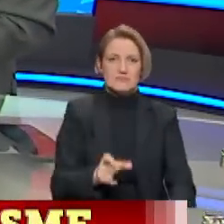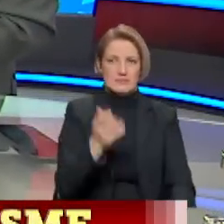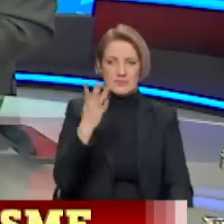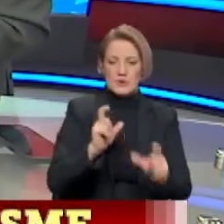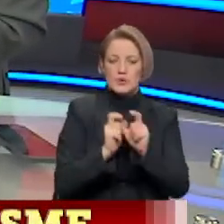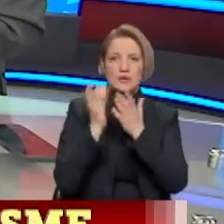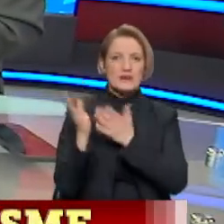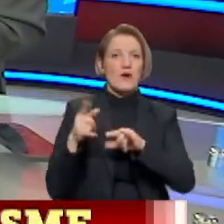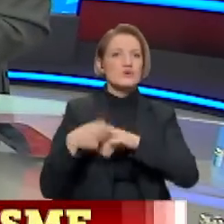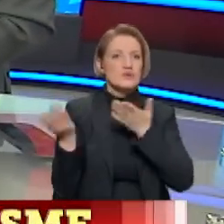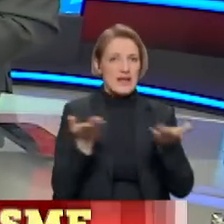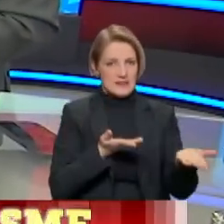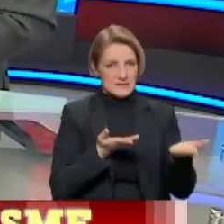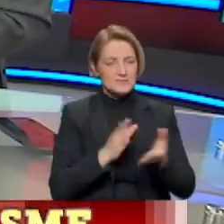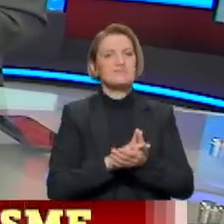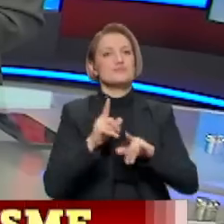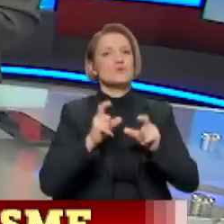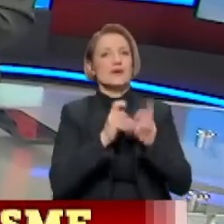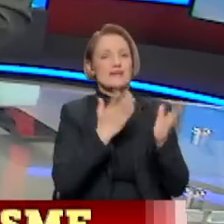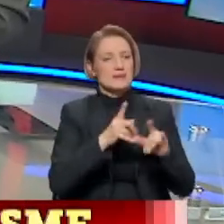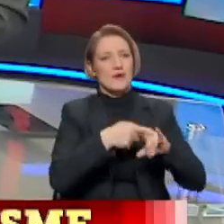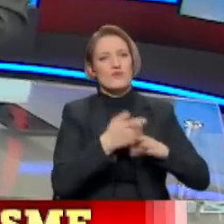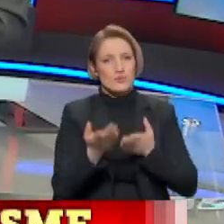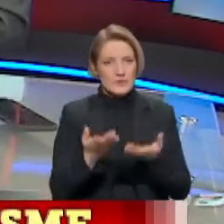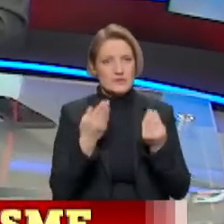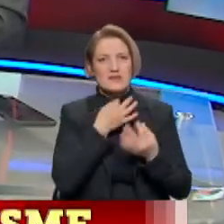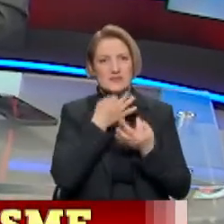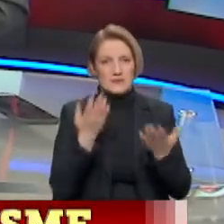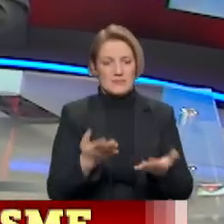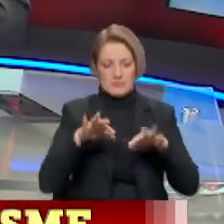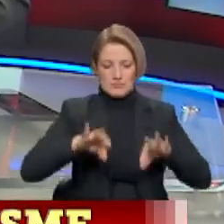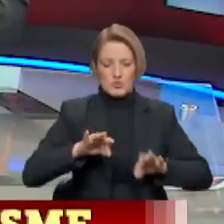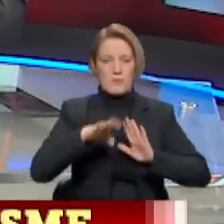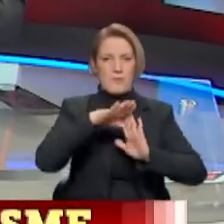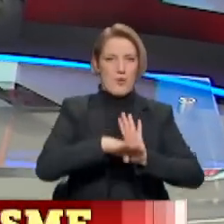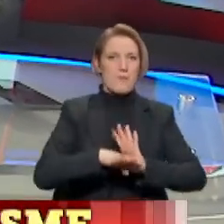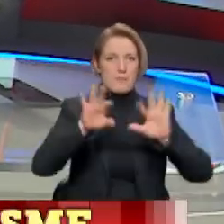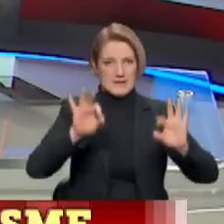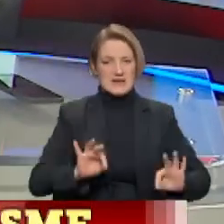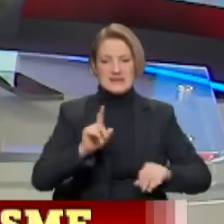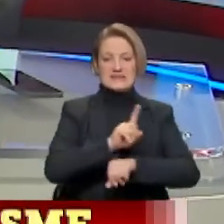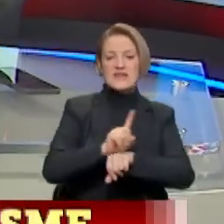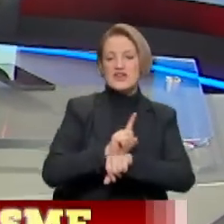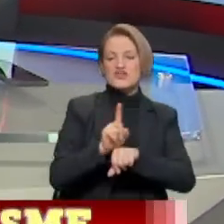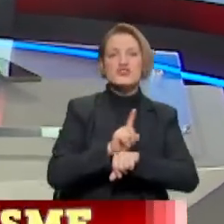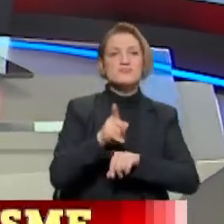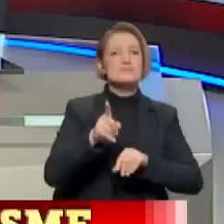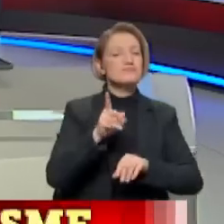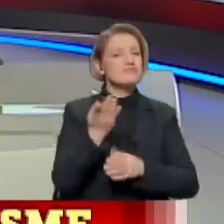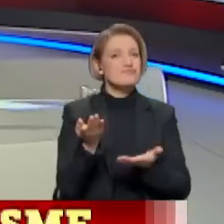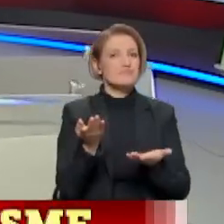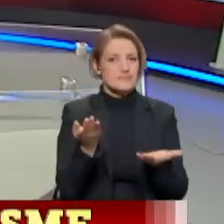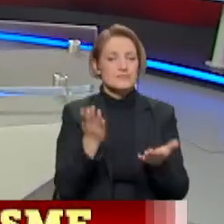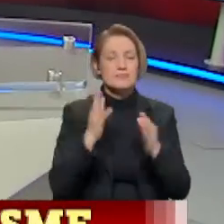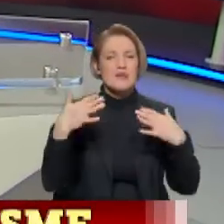Günaydın. Hoş geldiniz. Günaydın, hoş bulduk. Teşekkür ederim. Biz bugün yayına başlarken seçim sürecinde milat gibi bir